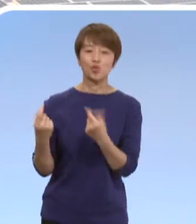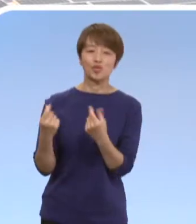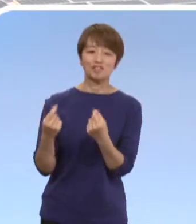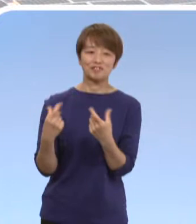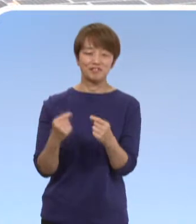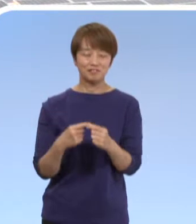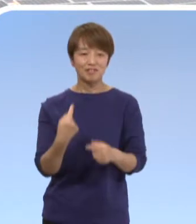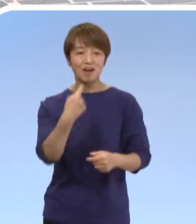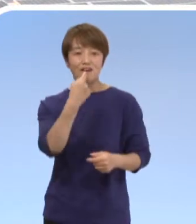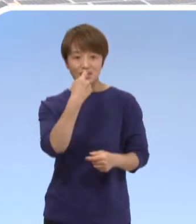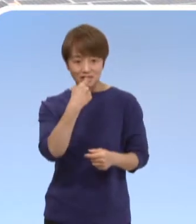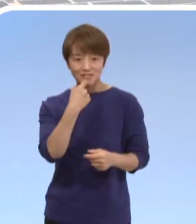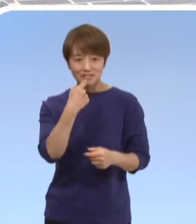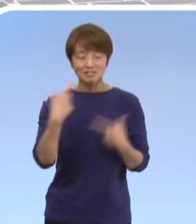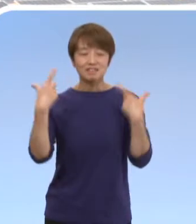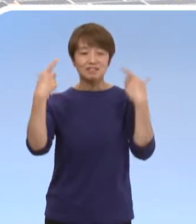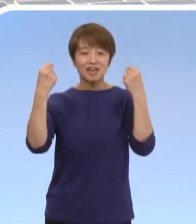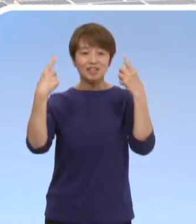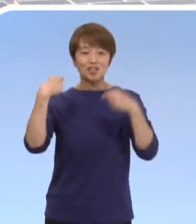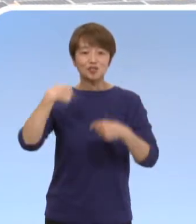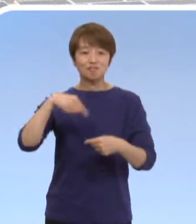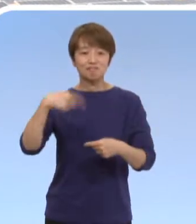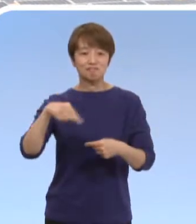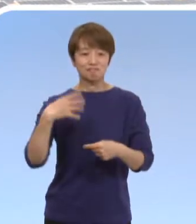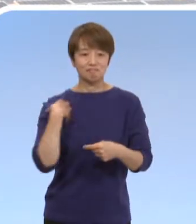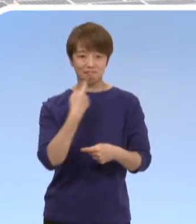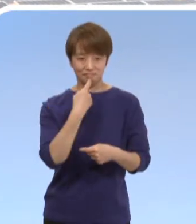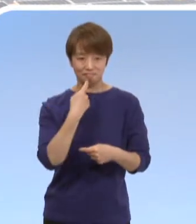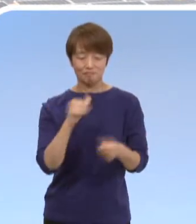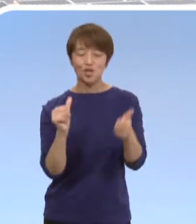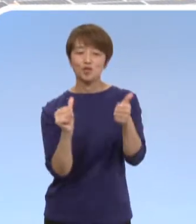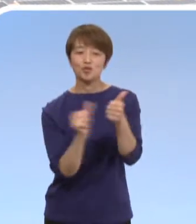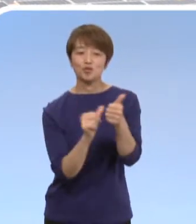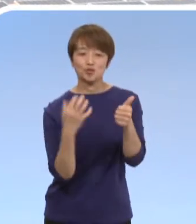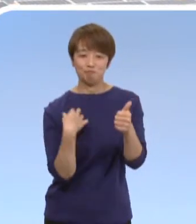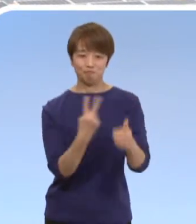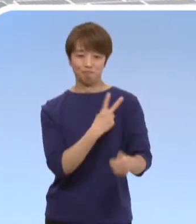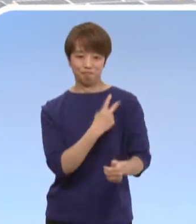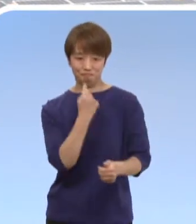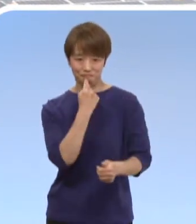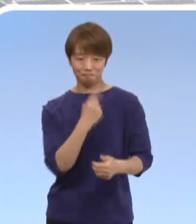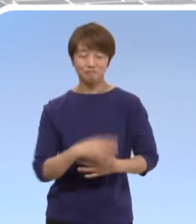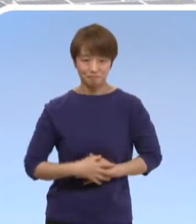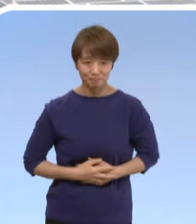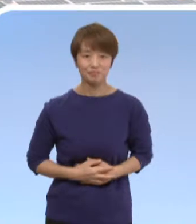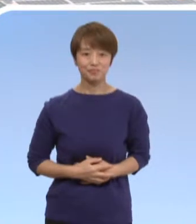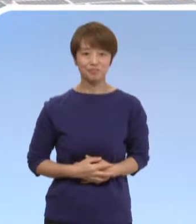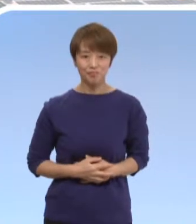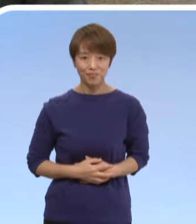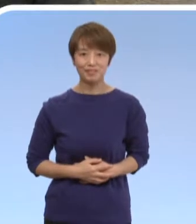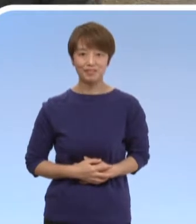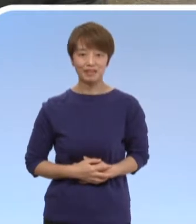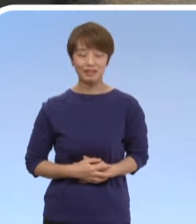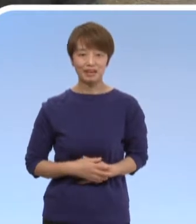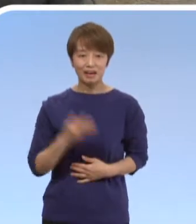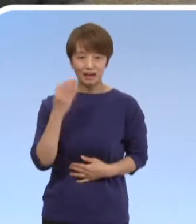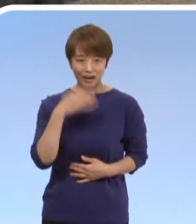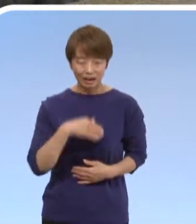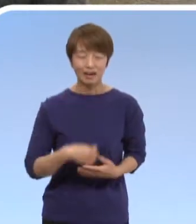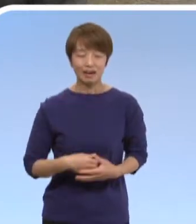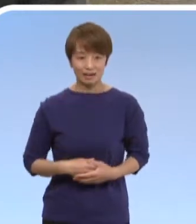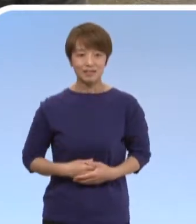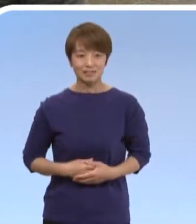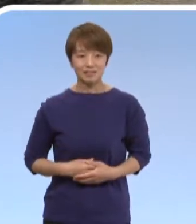です。実は私龍谷大学の教授で、龍谷大学で現在副学長もしております。 副学